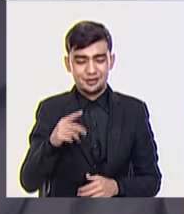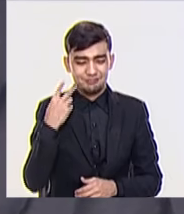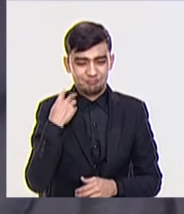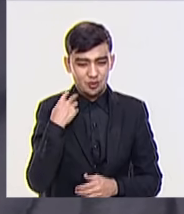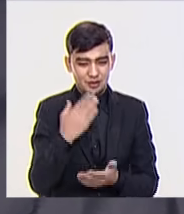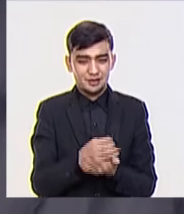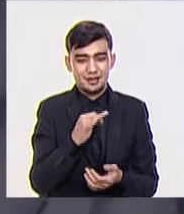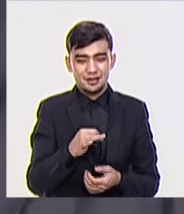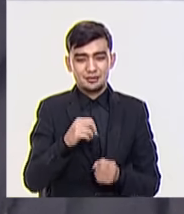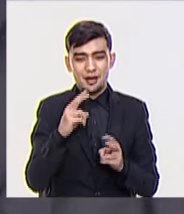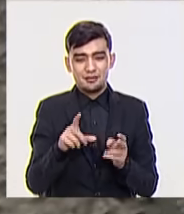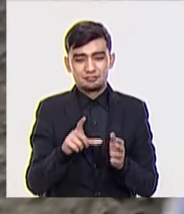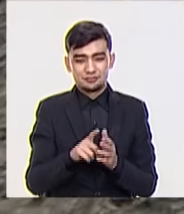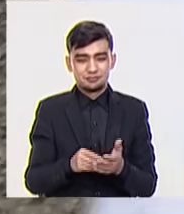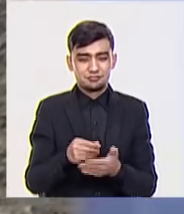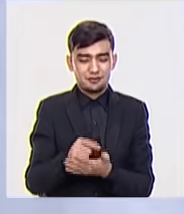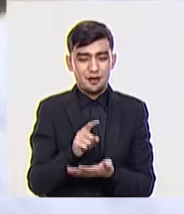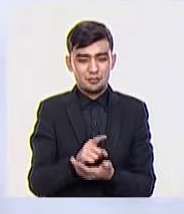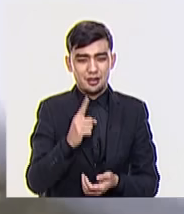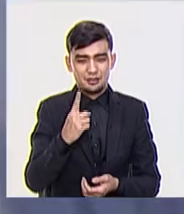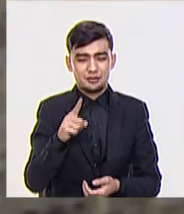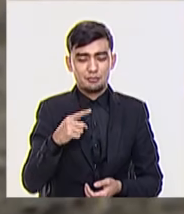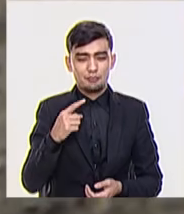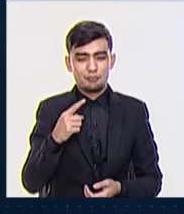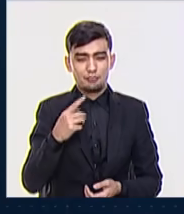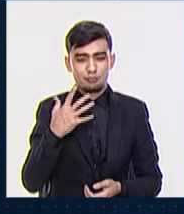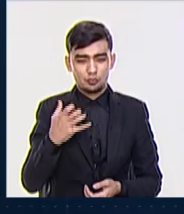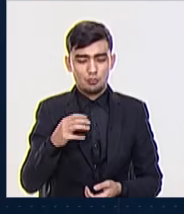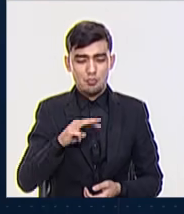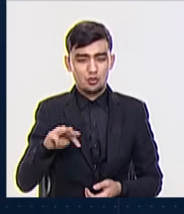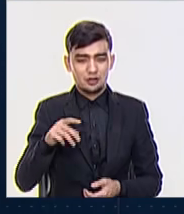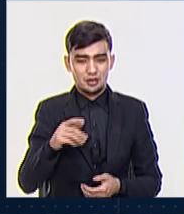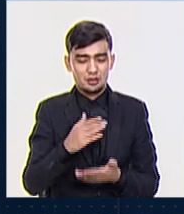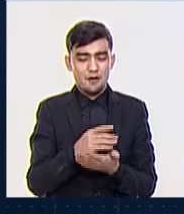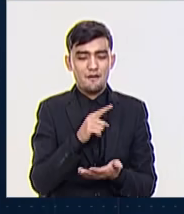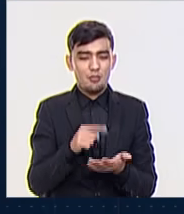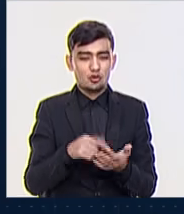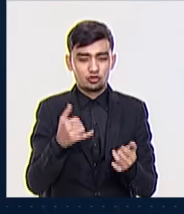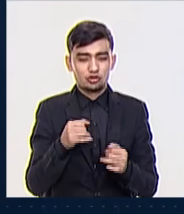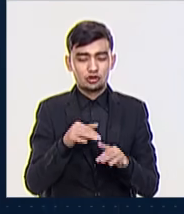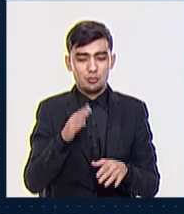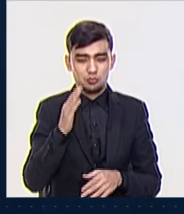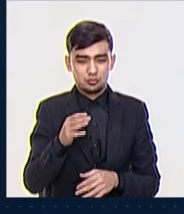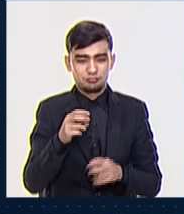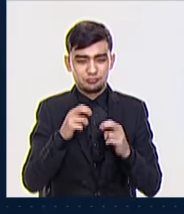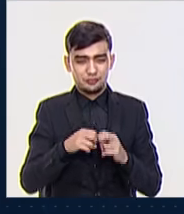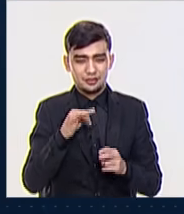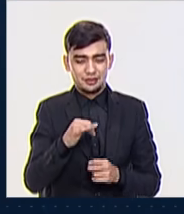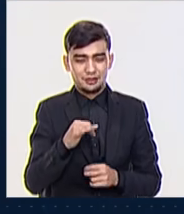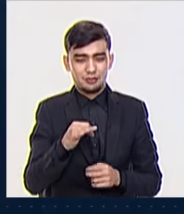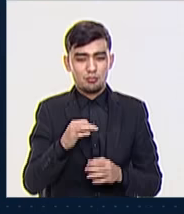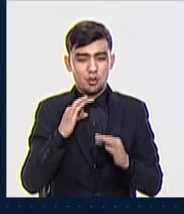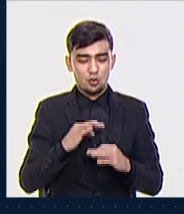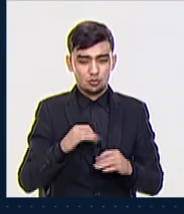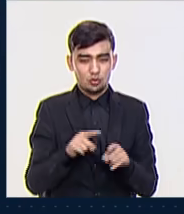міндетті әлеуметтік төлемдерге 1,5 миллион теңге шамасында берешек екен. Вопрос решается сейчас совместно с представителями